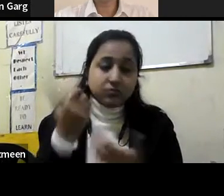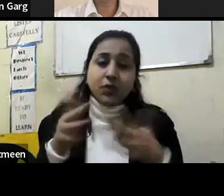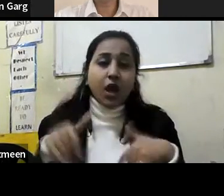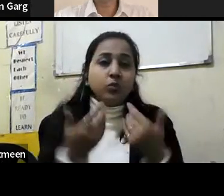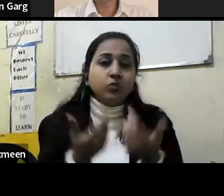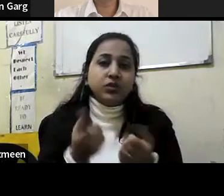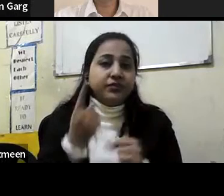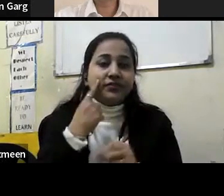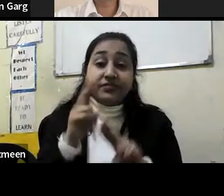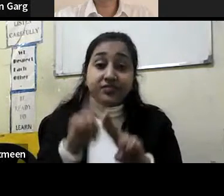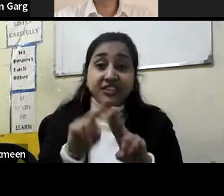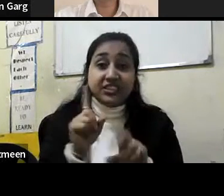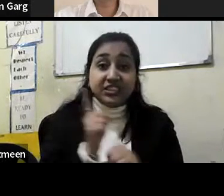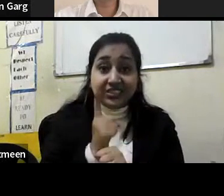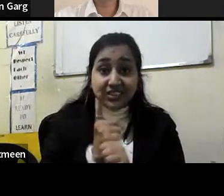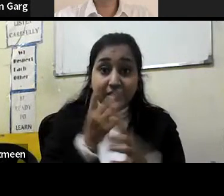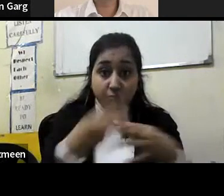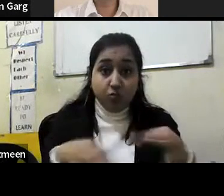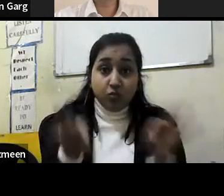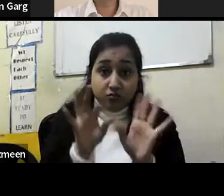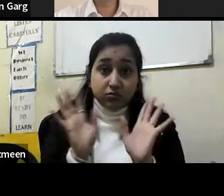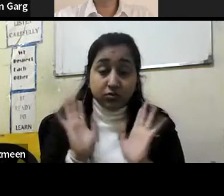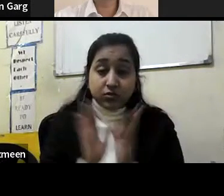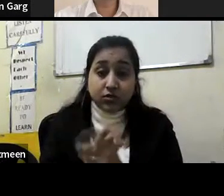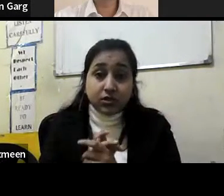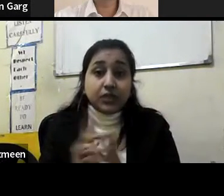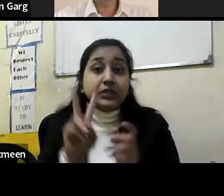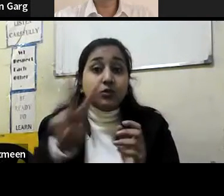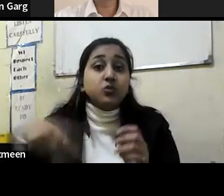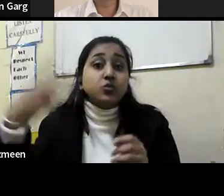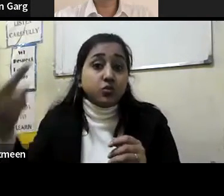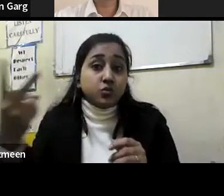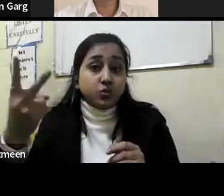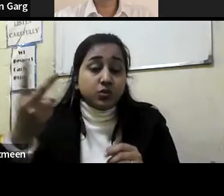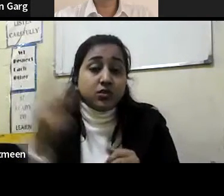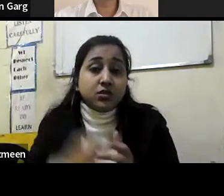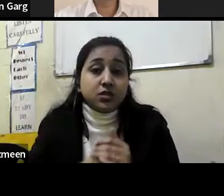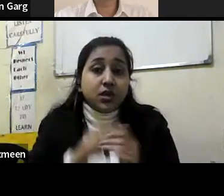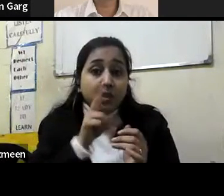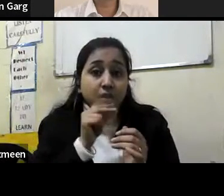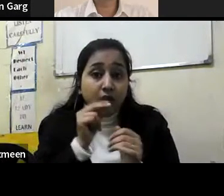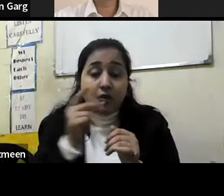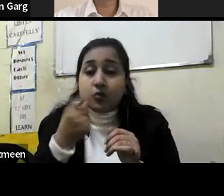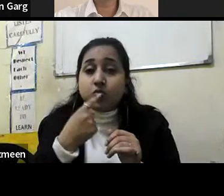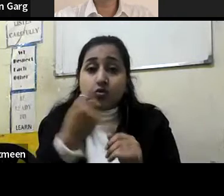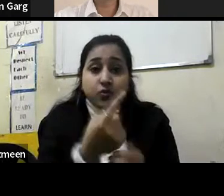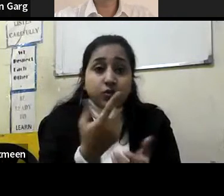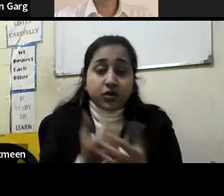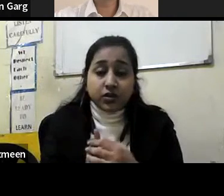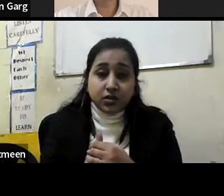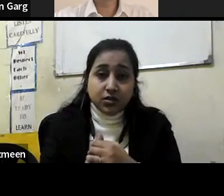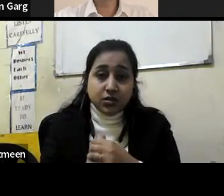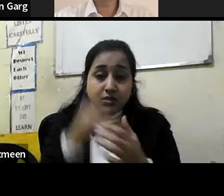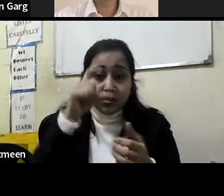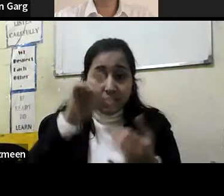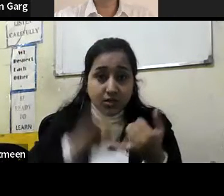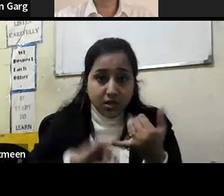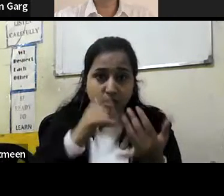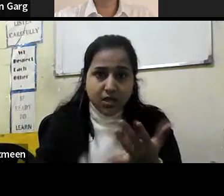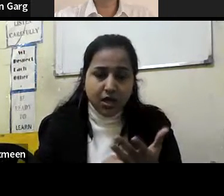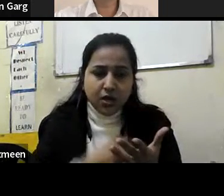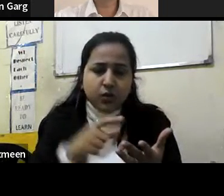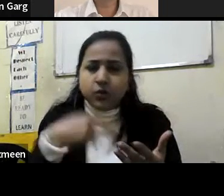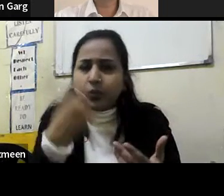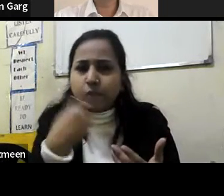होंगे। तो अब मैं अपने नेक्स्ट स्पीकर को बुलाना चाहूंगा, शामीन जी, कॉर्पोरेट सिटीजनशिप एंड फाउंडेशन